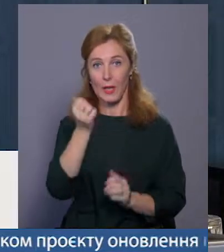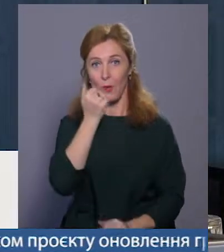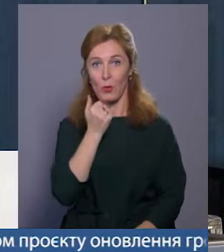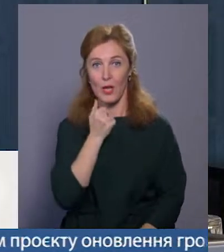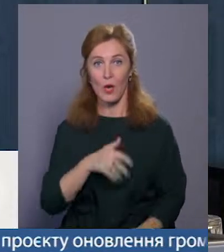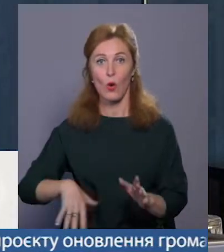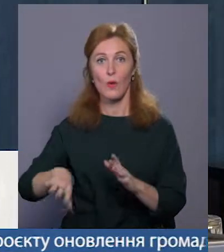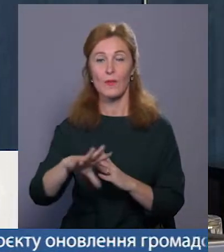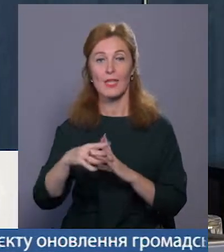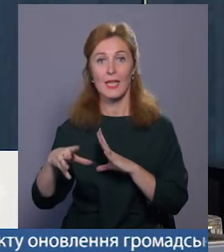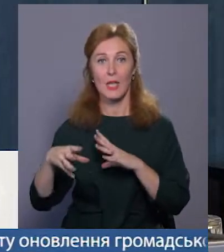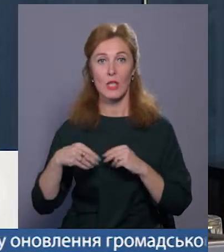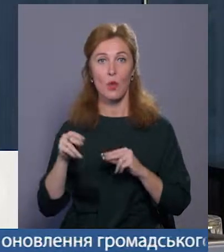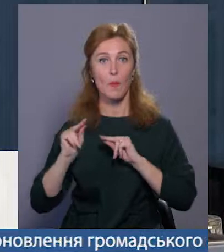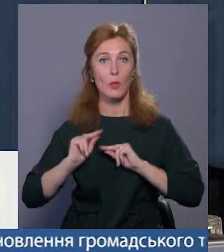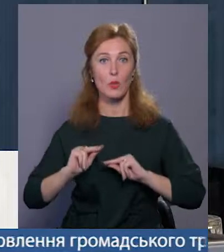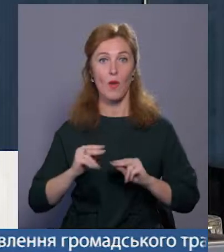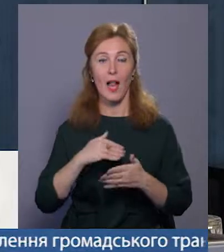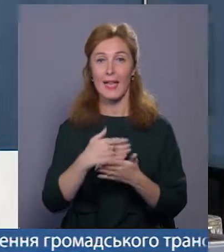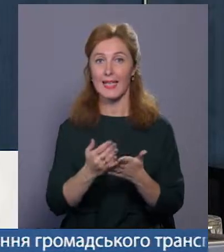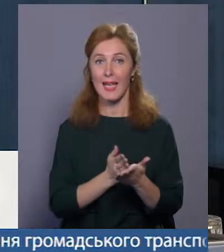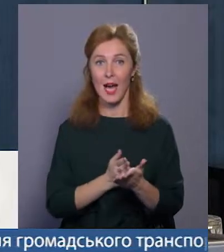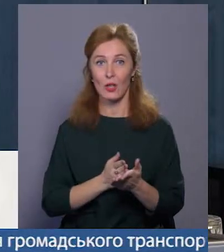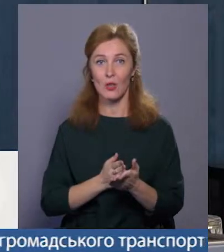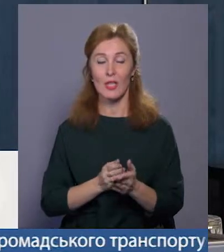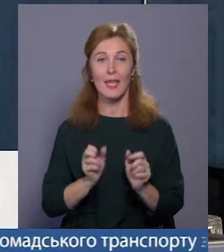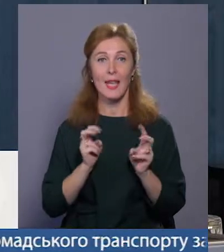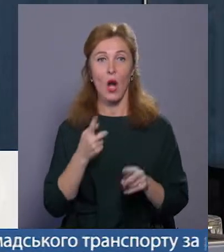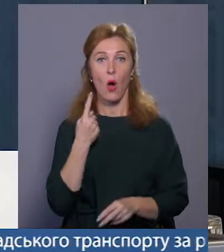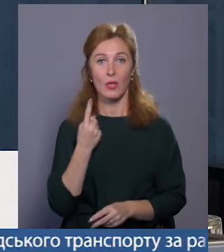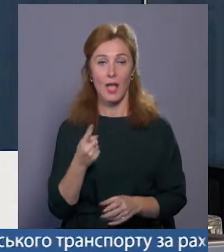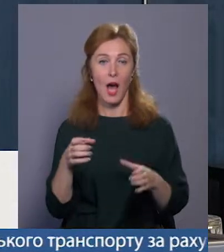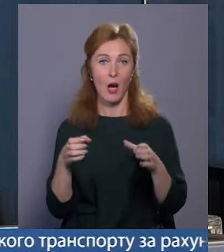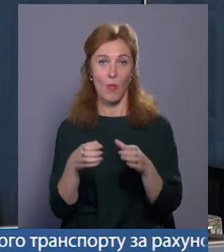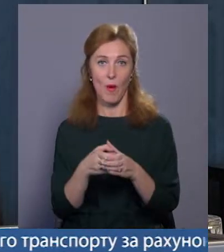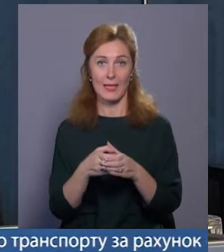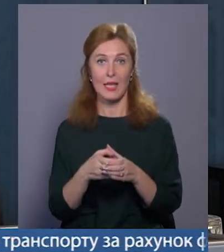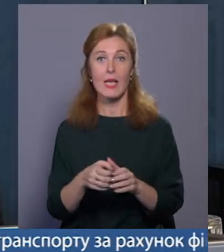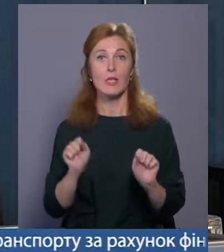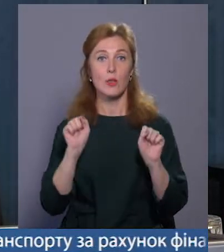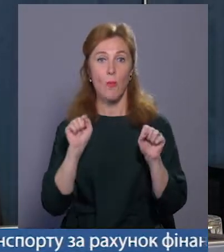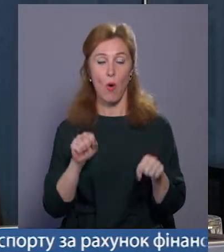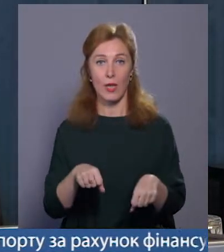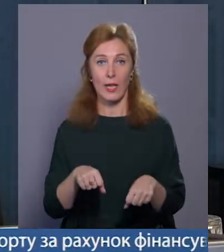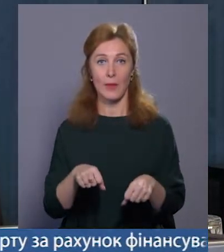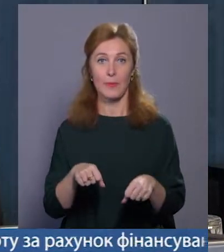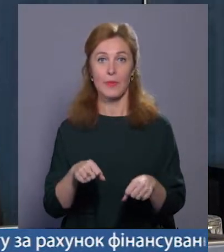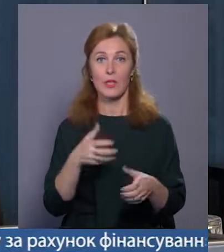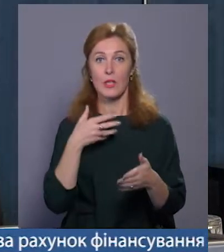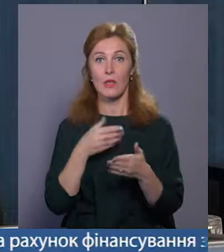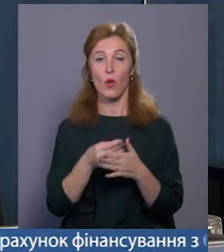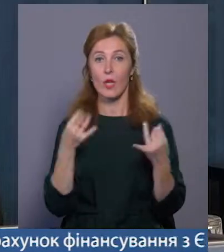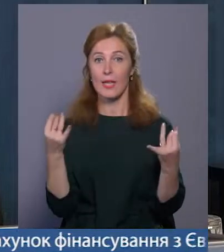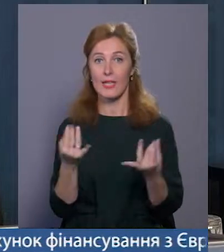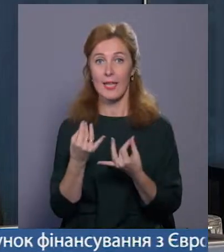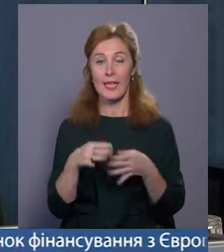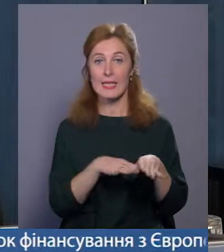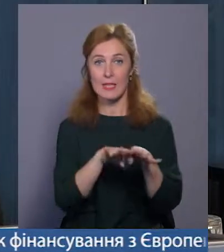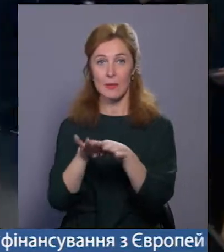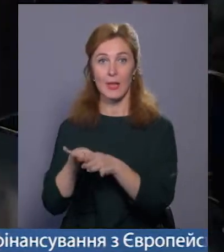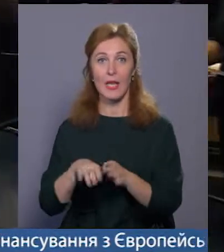разом працювали якісно, працювали як одна нормальна команда. Змогли поставити інтереси спільні